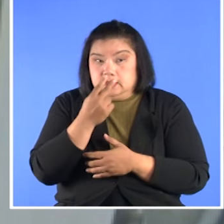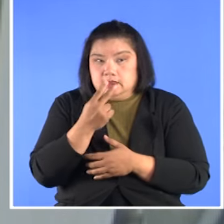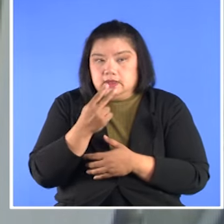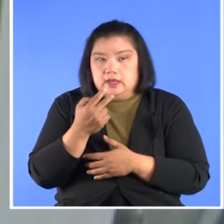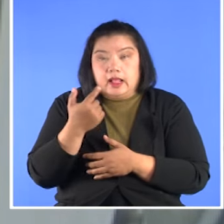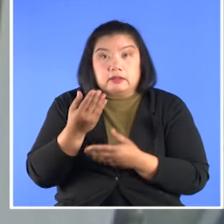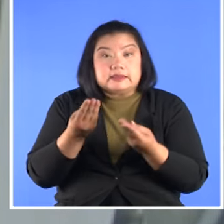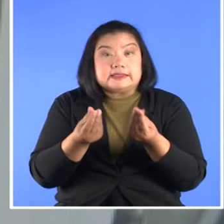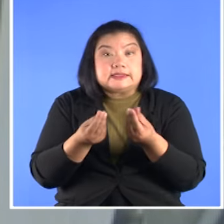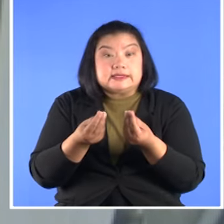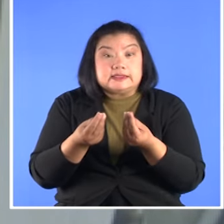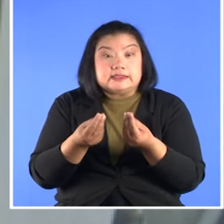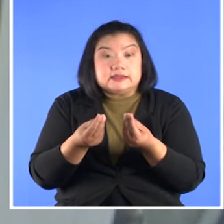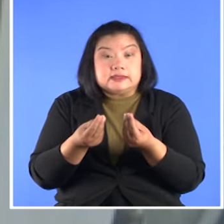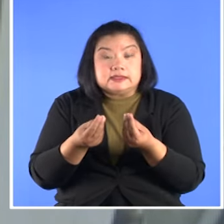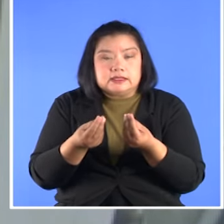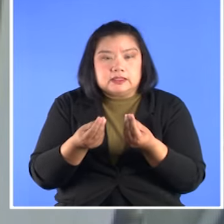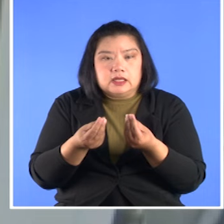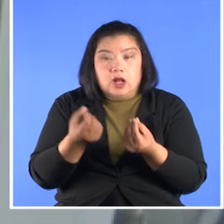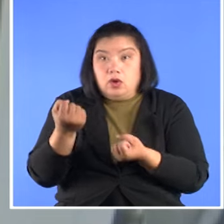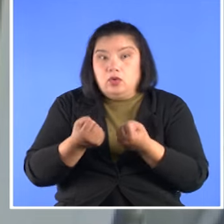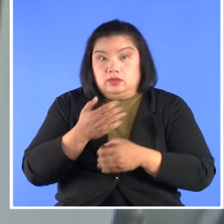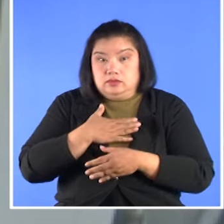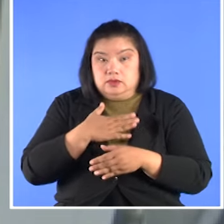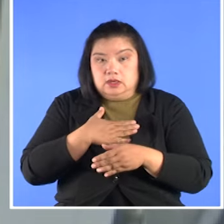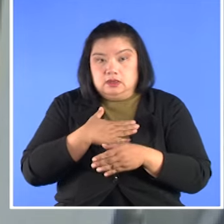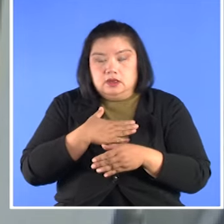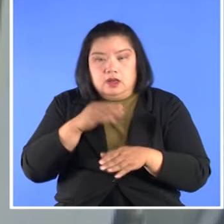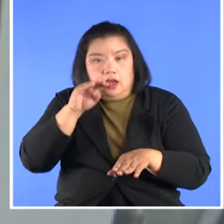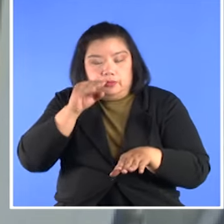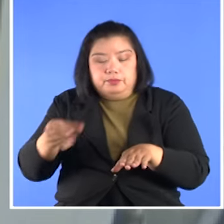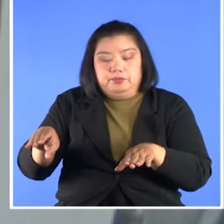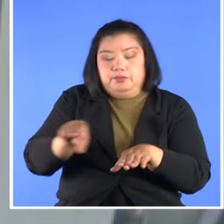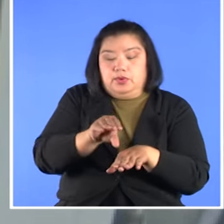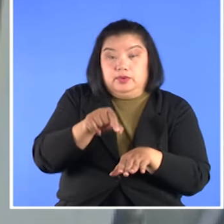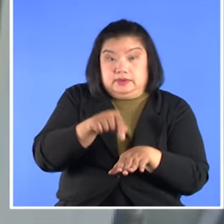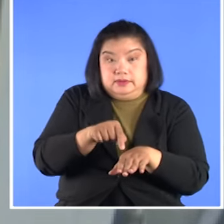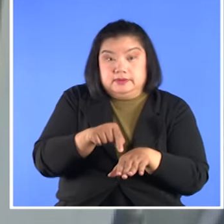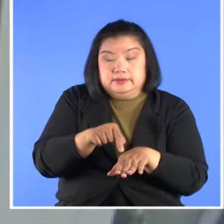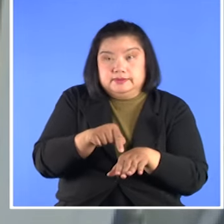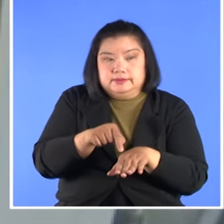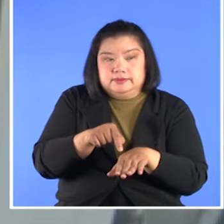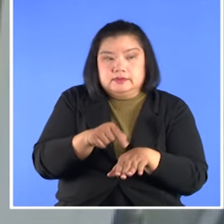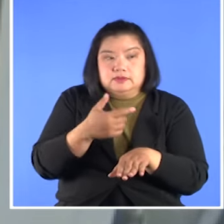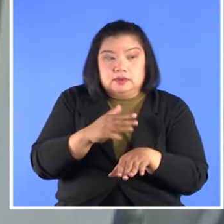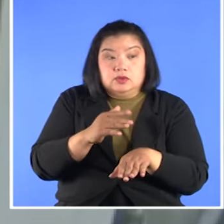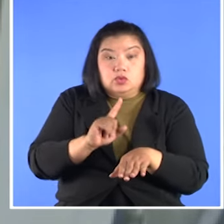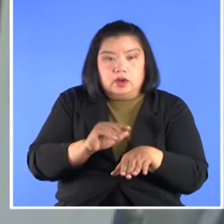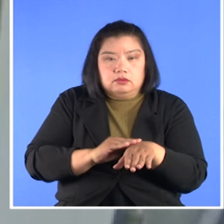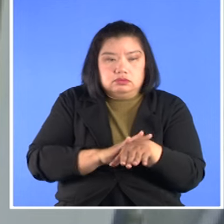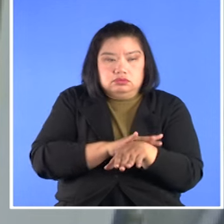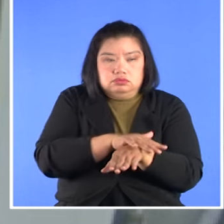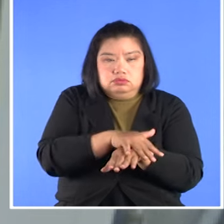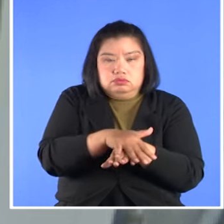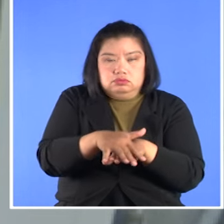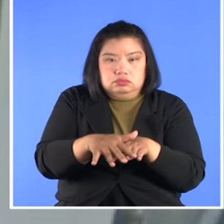เครื่องเนี่ยมาราดด้านขวาของรถเก๋งของเธอที่จอดไว้บริเวณร้านสะดวกซื้อจนน้ำมันเครื่องเนี่ยมันไหลซึมเข้า